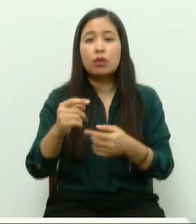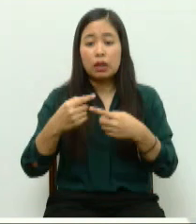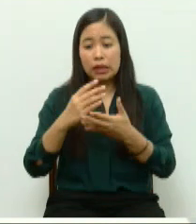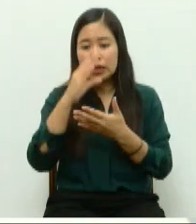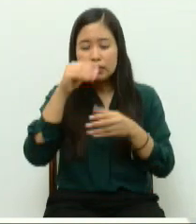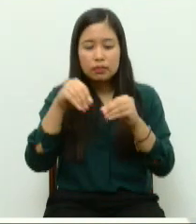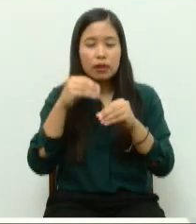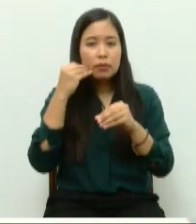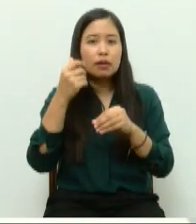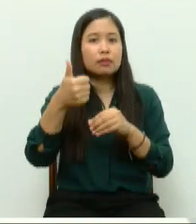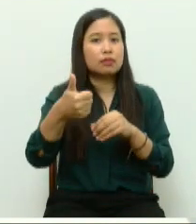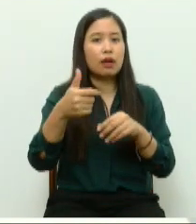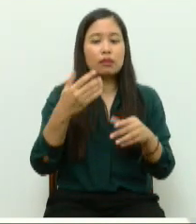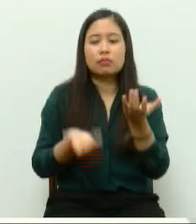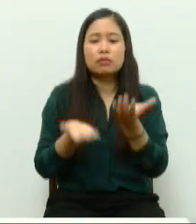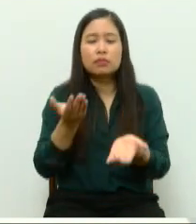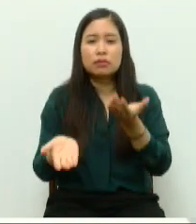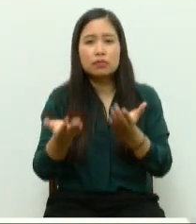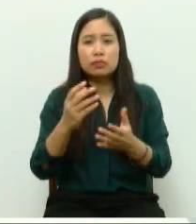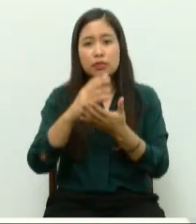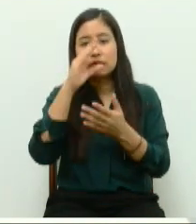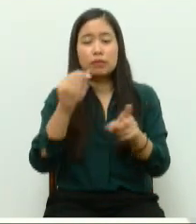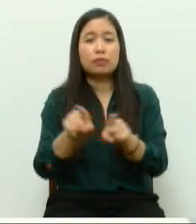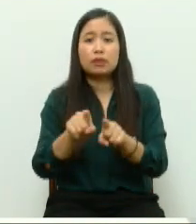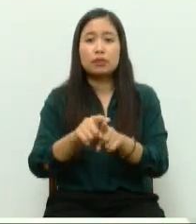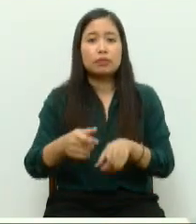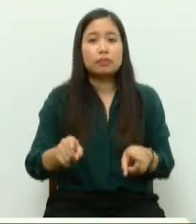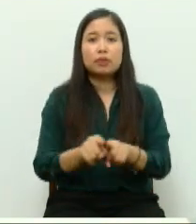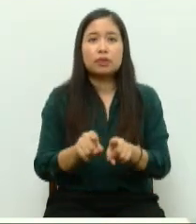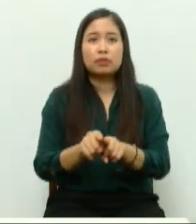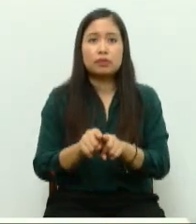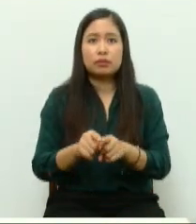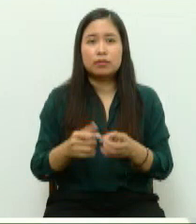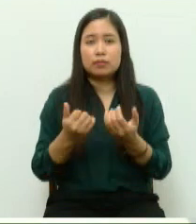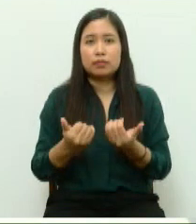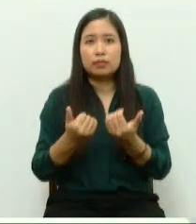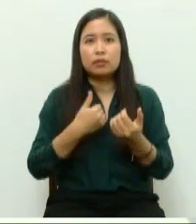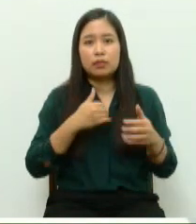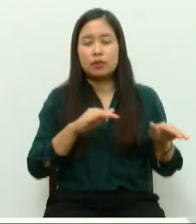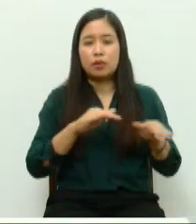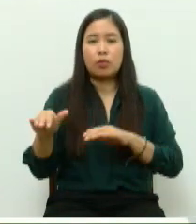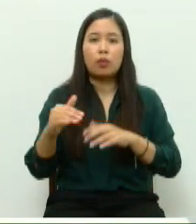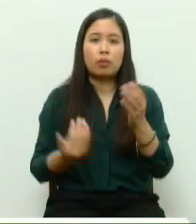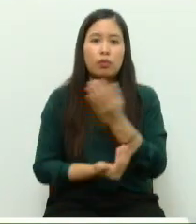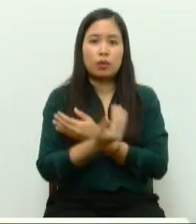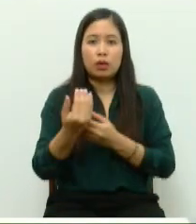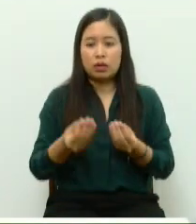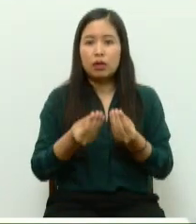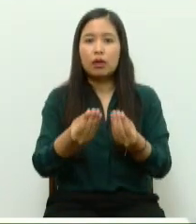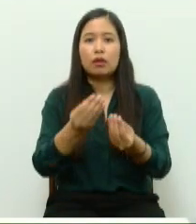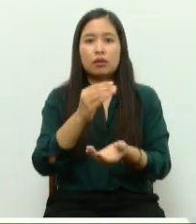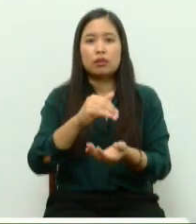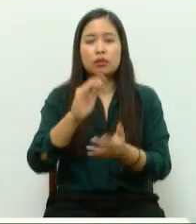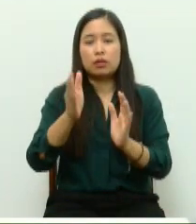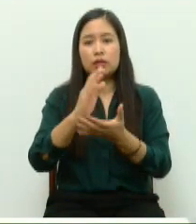อยู่ที่ความมุ่งมั่นและตั้งใจนะครับแต่อย่างไรก็ตามทางรัฐเนี่ยพร้อมที่จะรับโอกาสให้กับนักเรียนทุกคนนะ